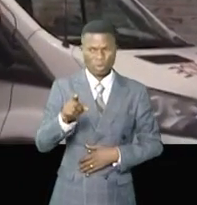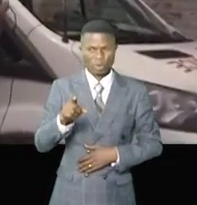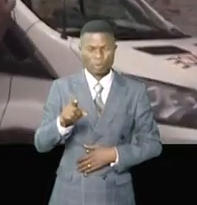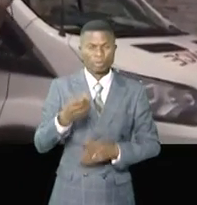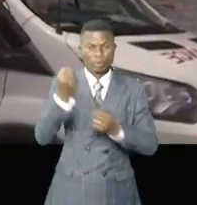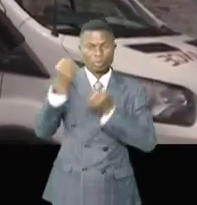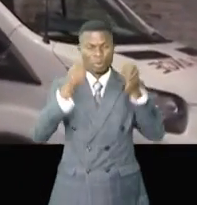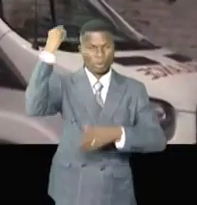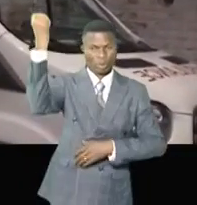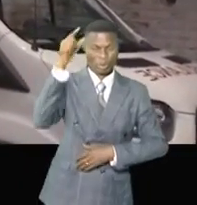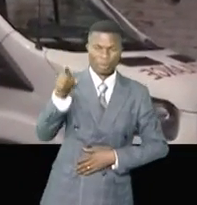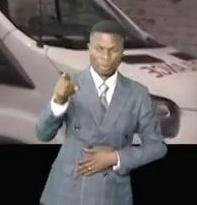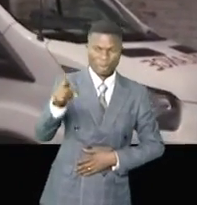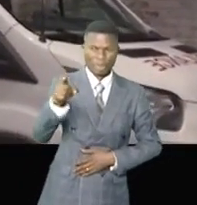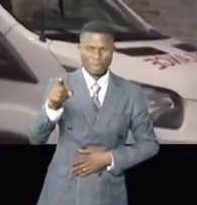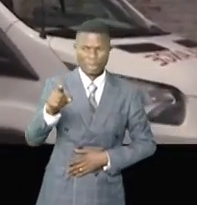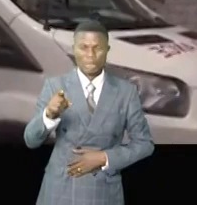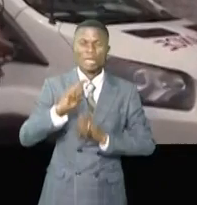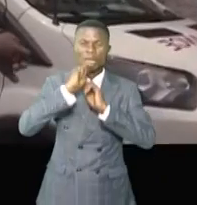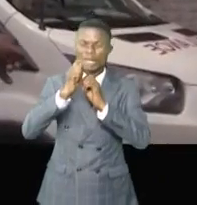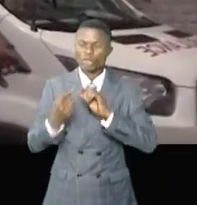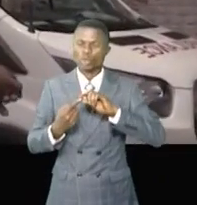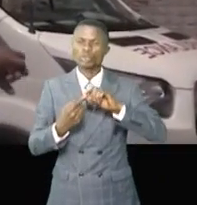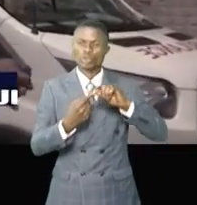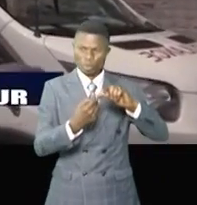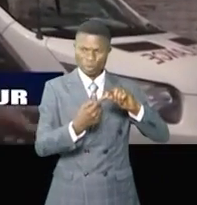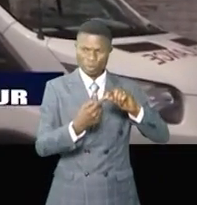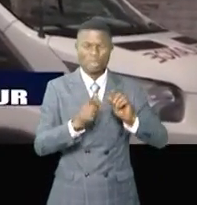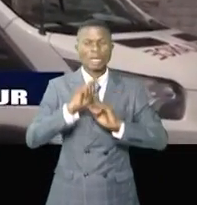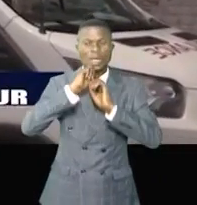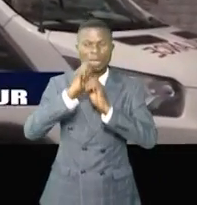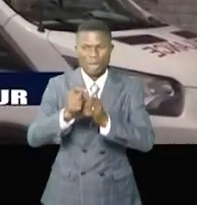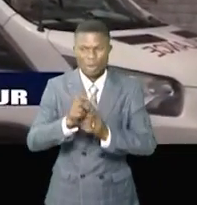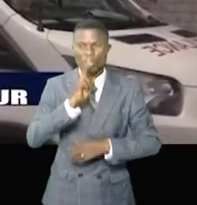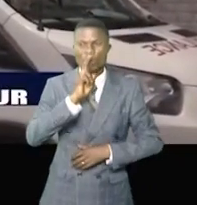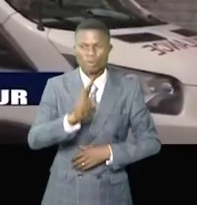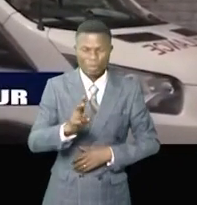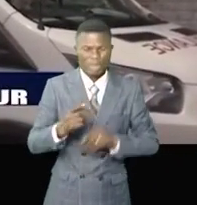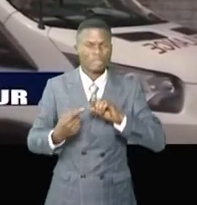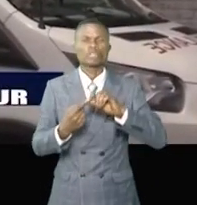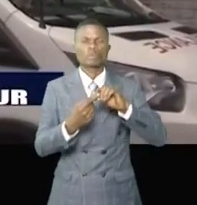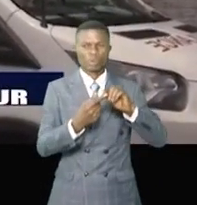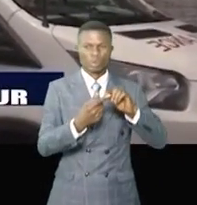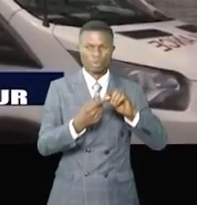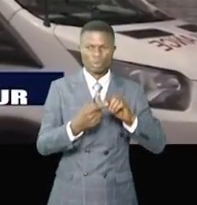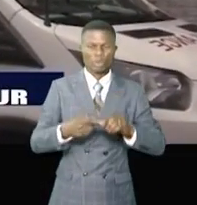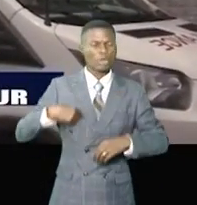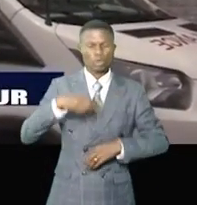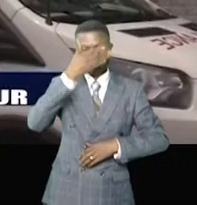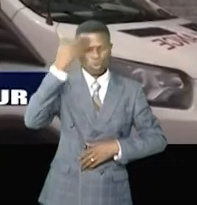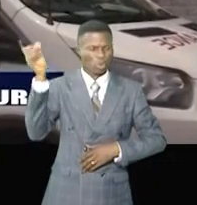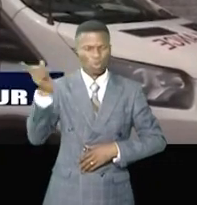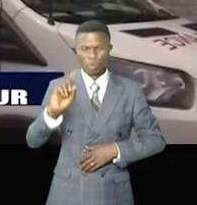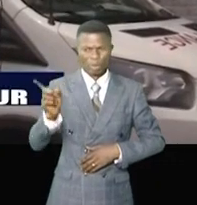Cette ambulance-là, vraiment, c'est un don exceptionnel, un don franchement spécial, que nous n'oublierons jamais